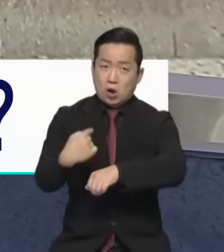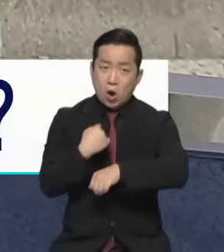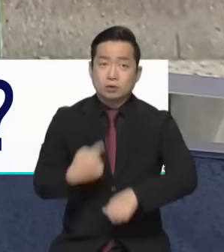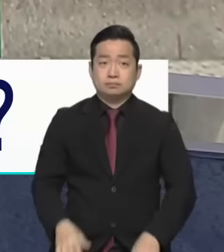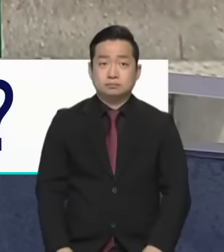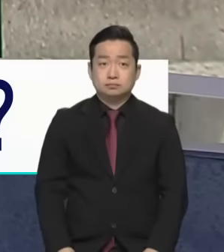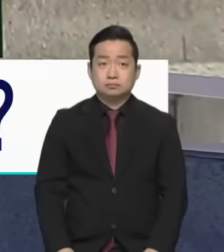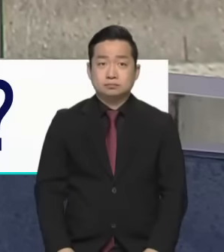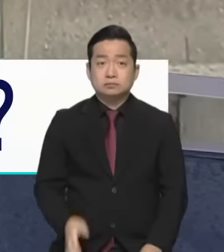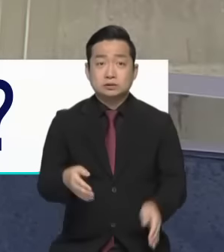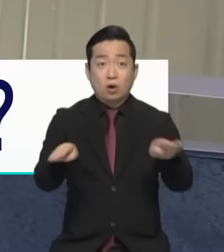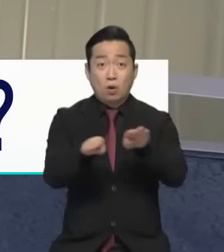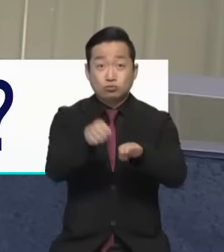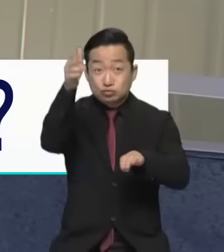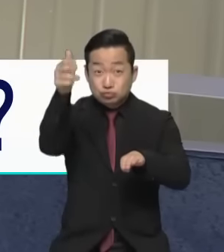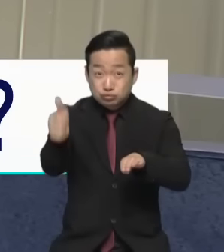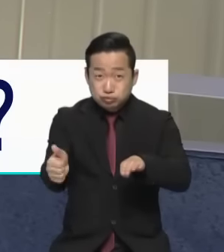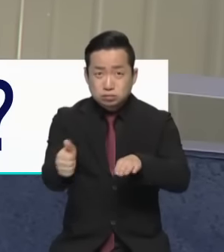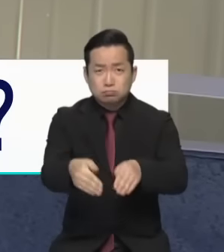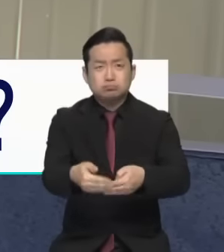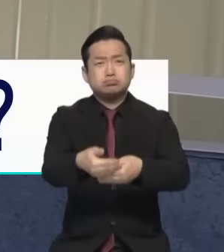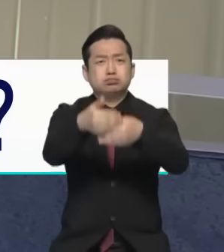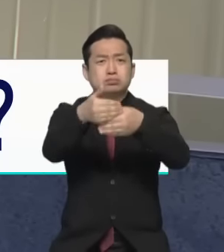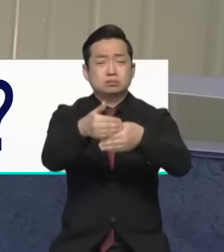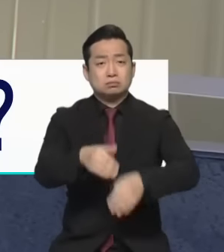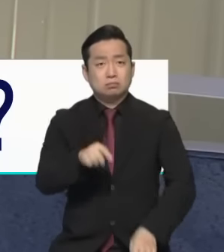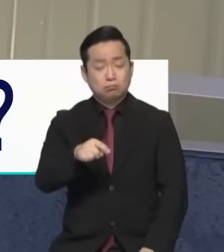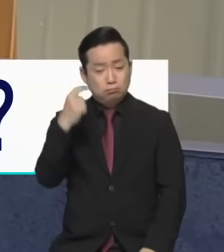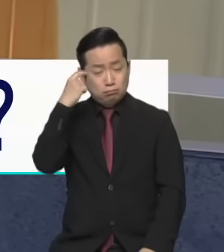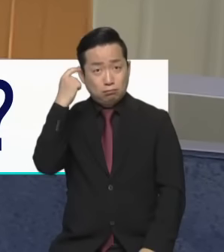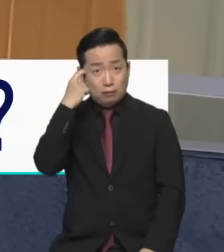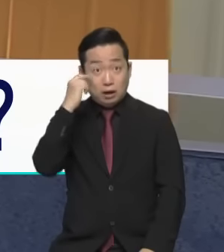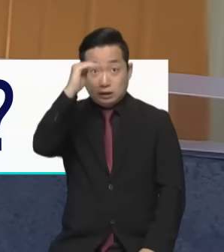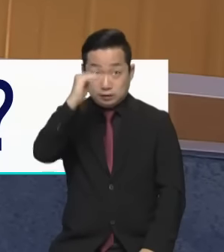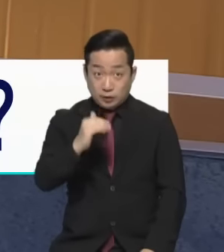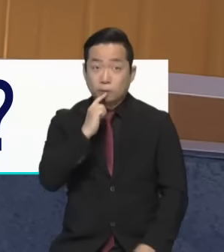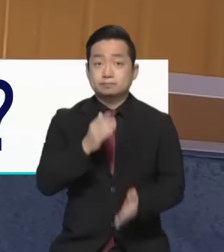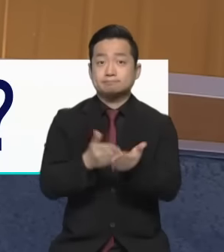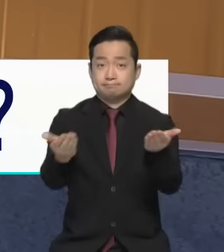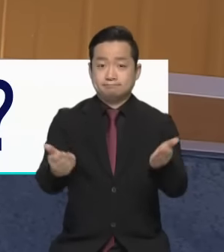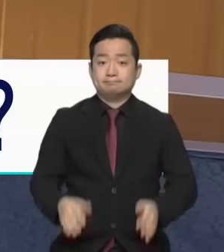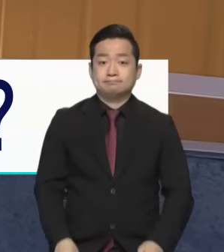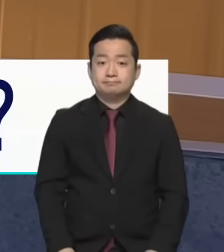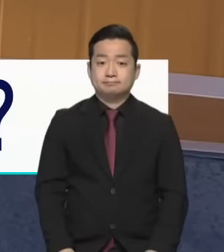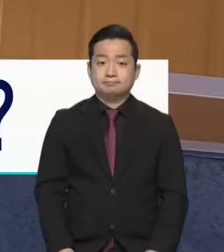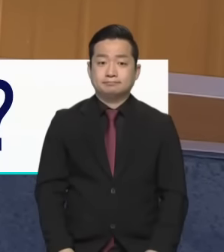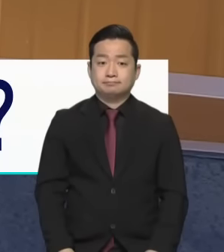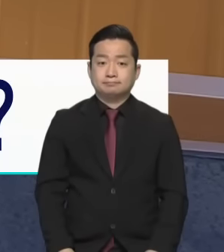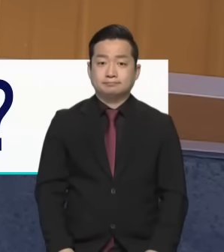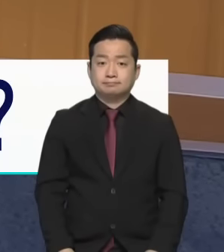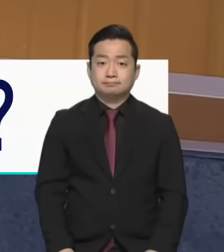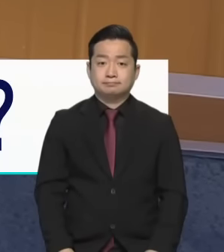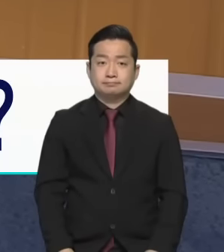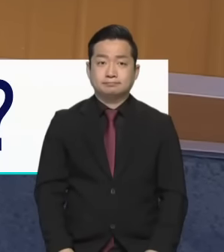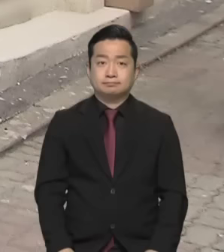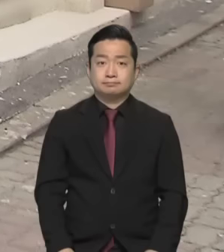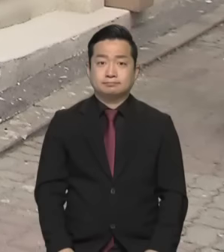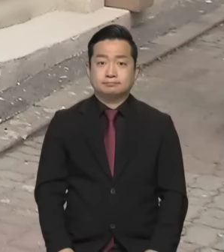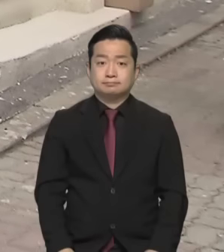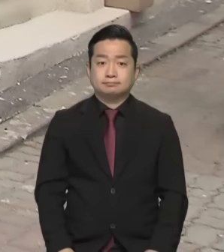왔습니다. 건물 주인이 이걸 만들었다는데 왜 그런 건지 제보 내용 김영래 기자가 취재했습니다.